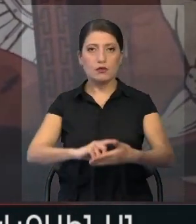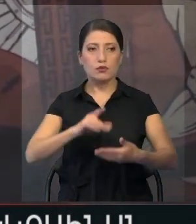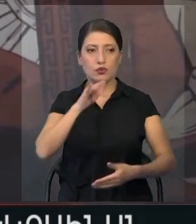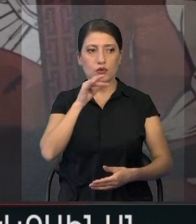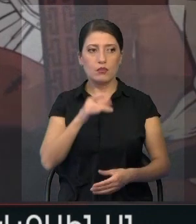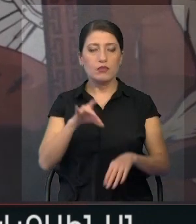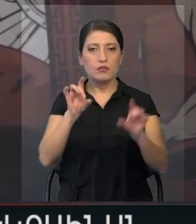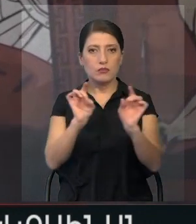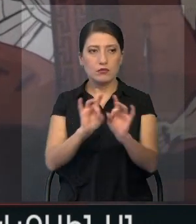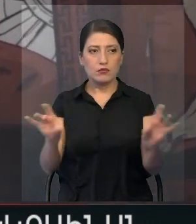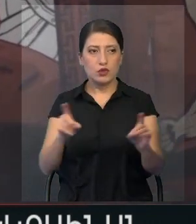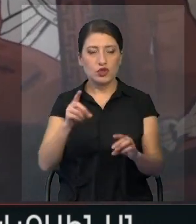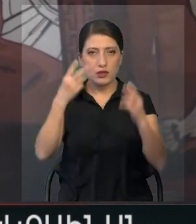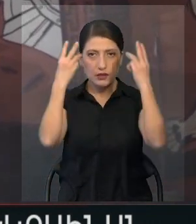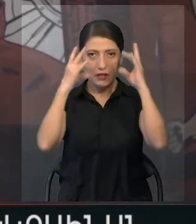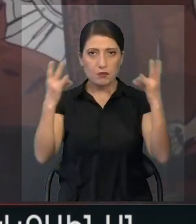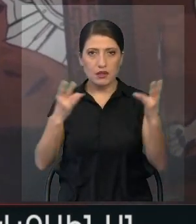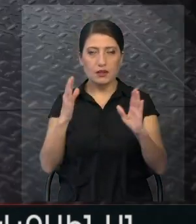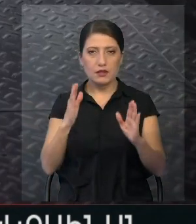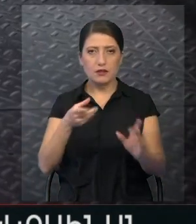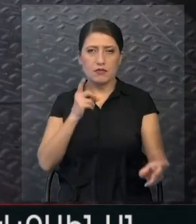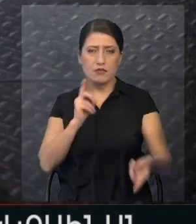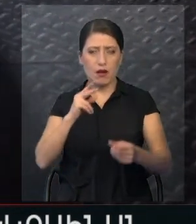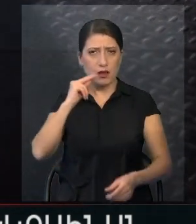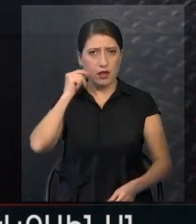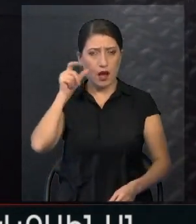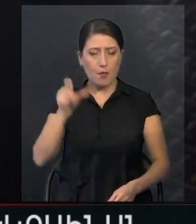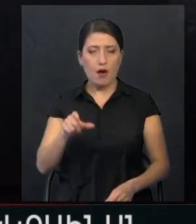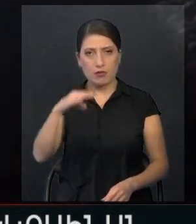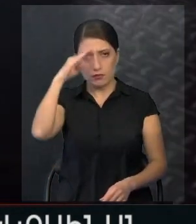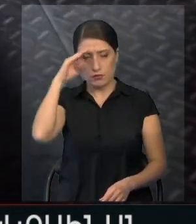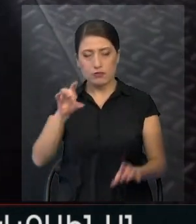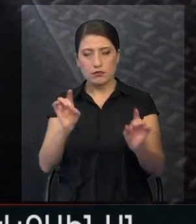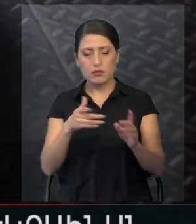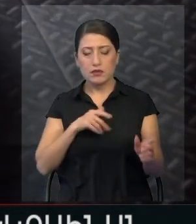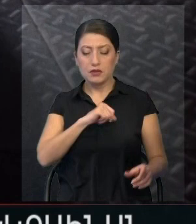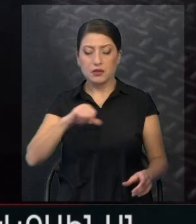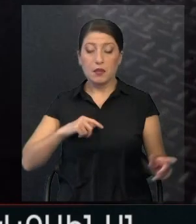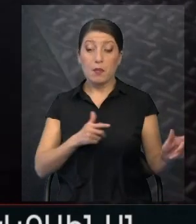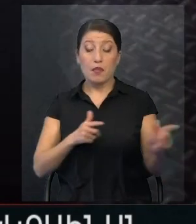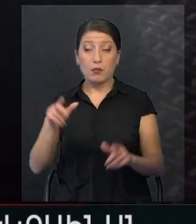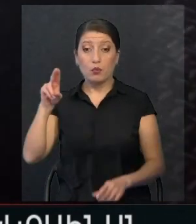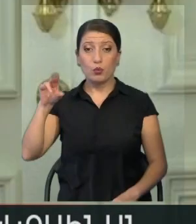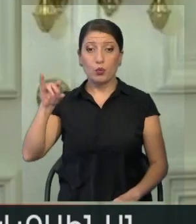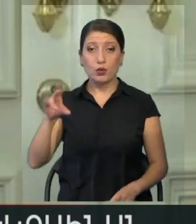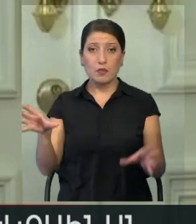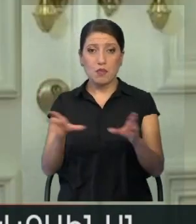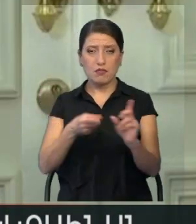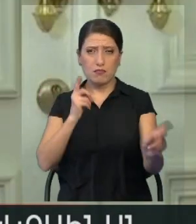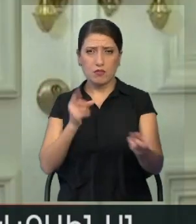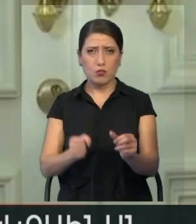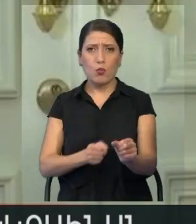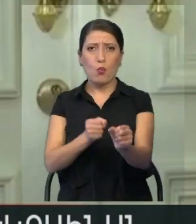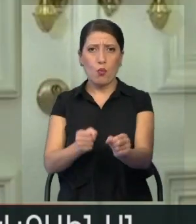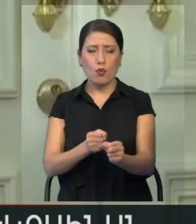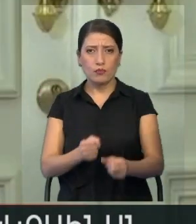ժամանակ բացահայտել է, թե ինչպիսին պետք է լինի իսկական տղամարդը, ու ասել, որ ինքը պատրաստ է Պուտինի հետ իրական ռինգում ուժերը